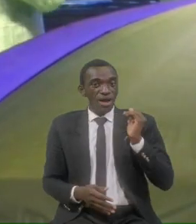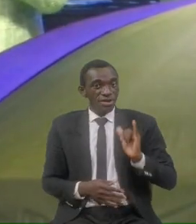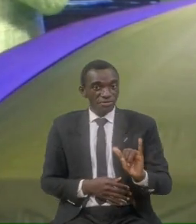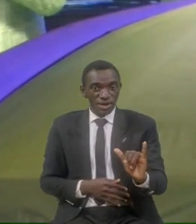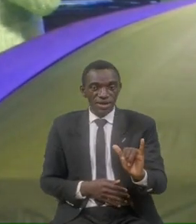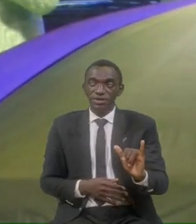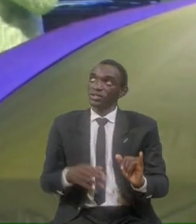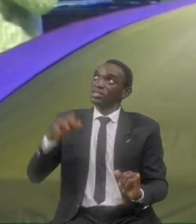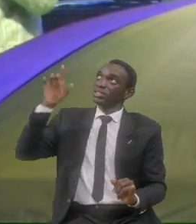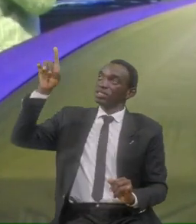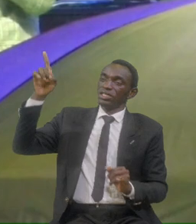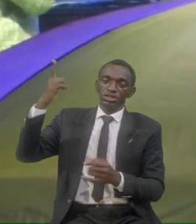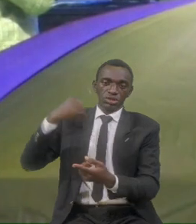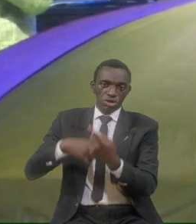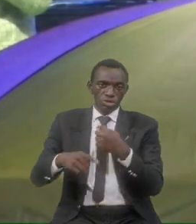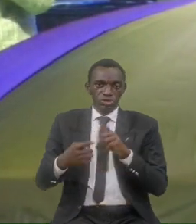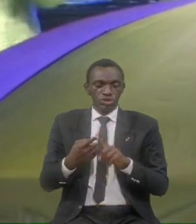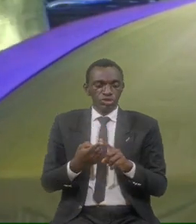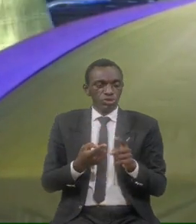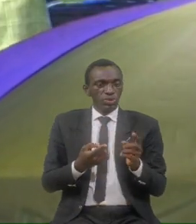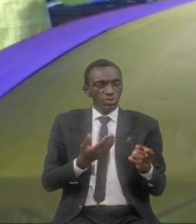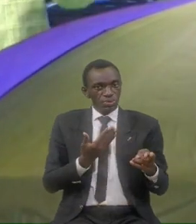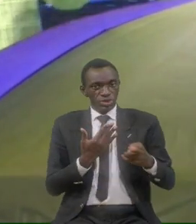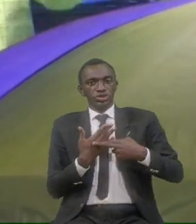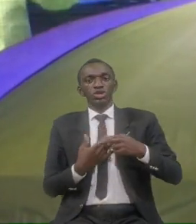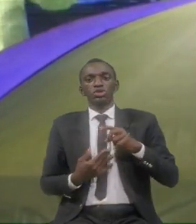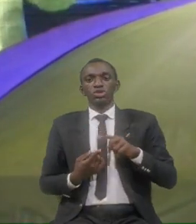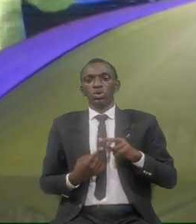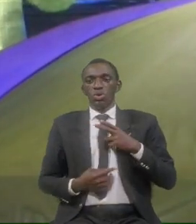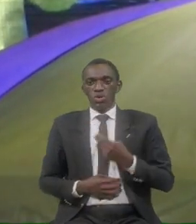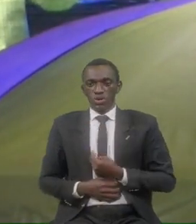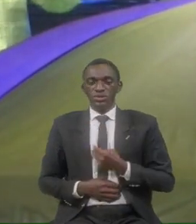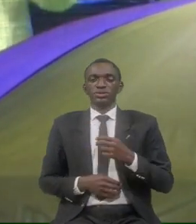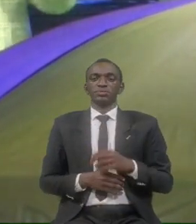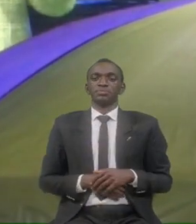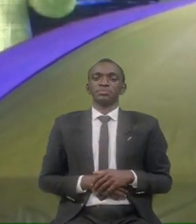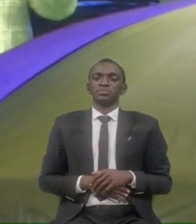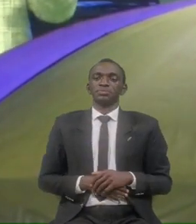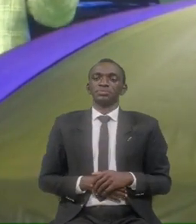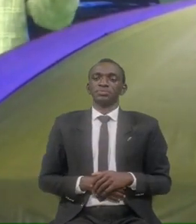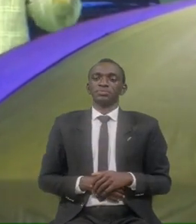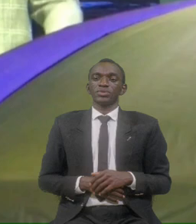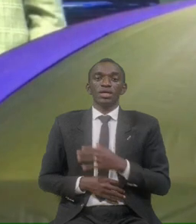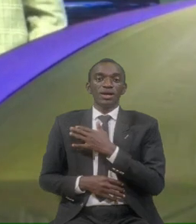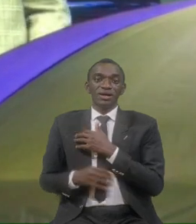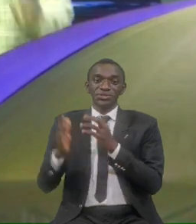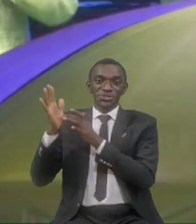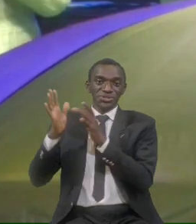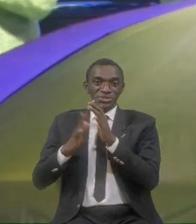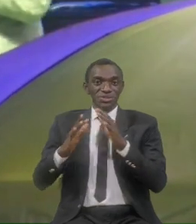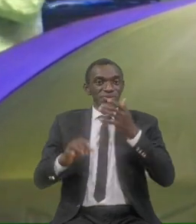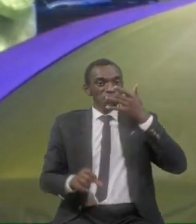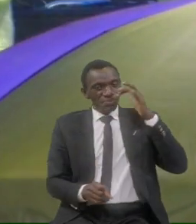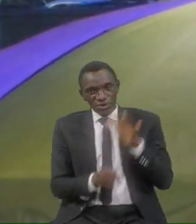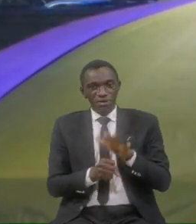comes to restore unto us. Akong ibalik dinha kanimo. And he gave a pledge. Og